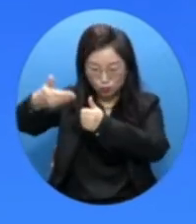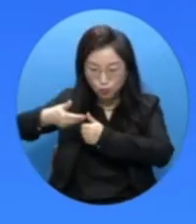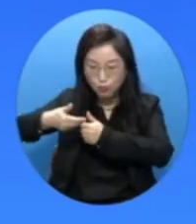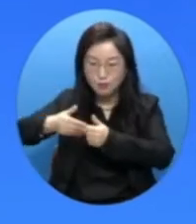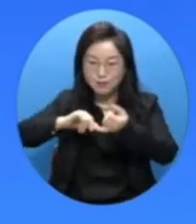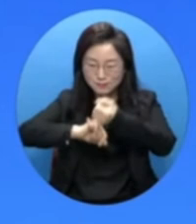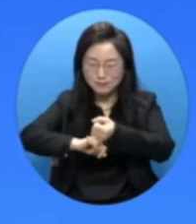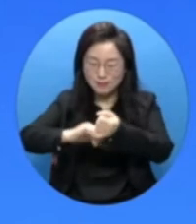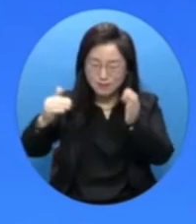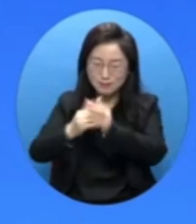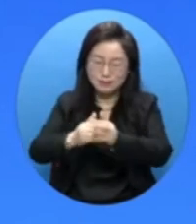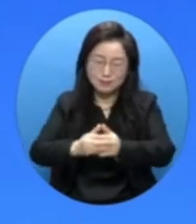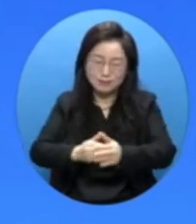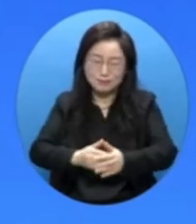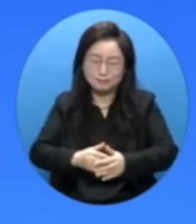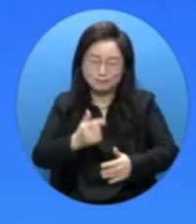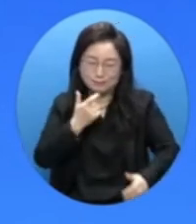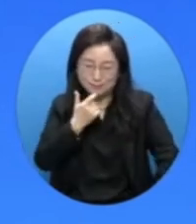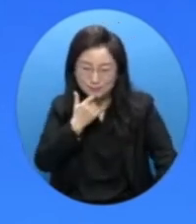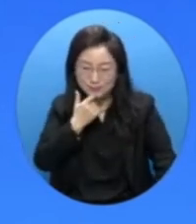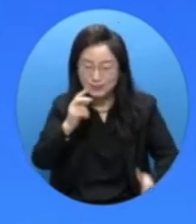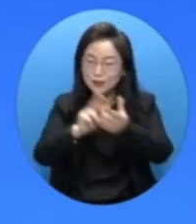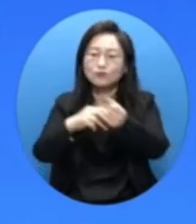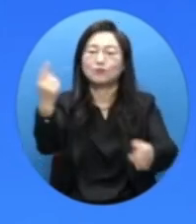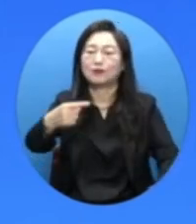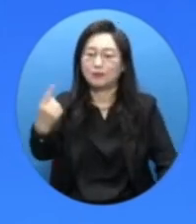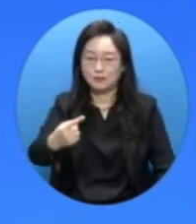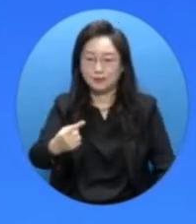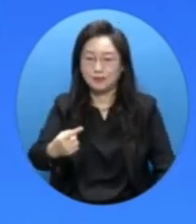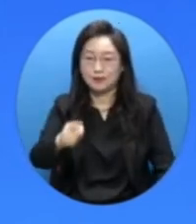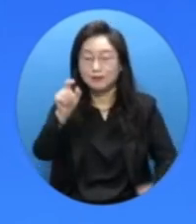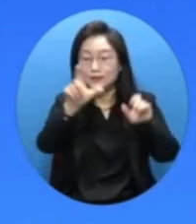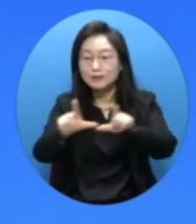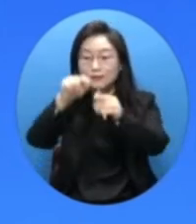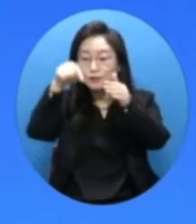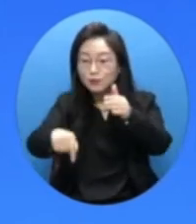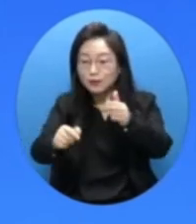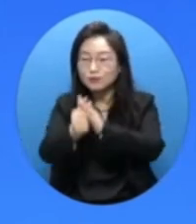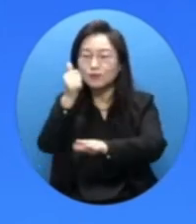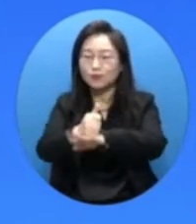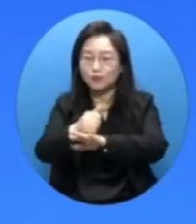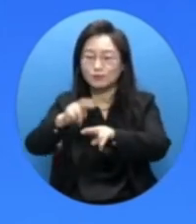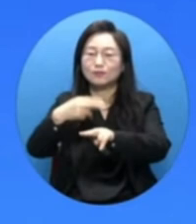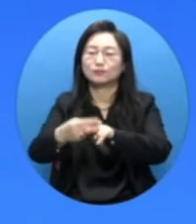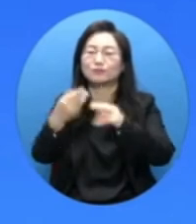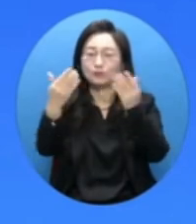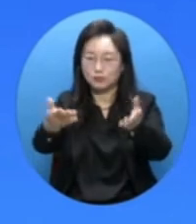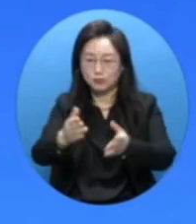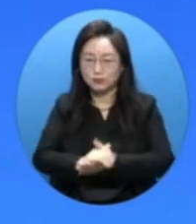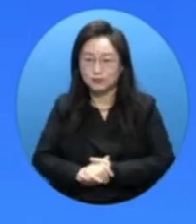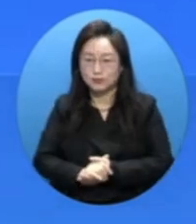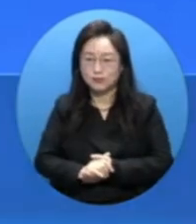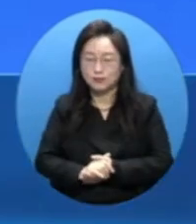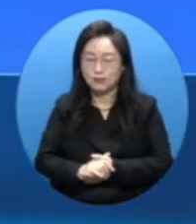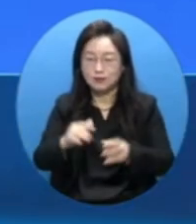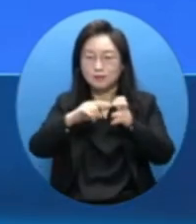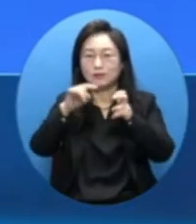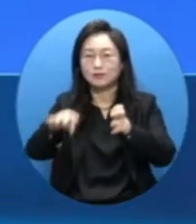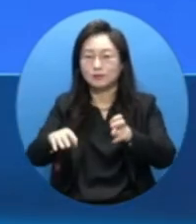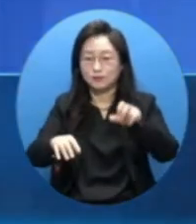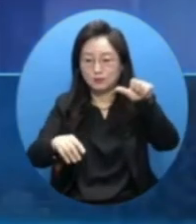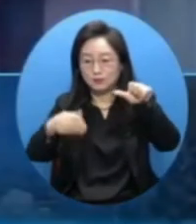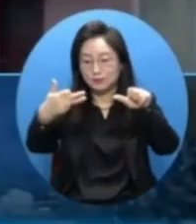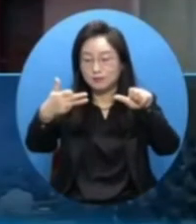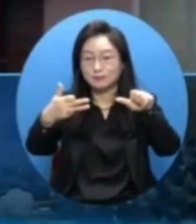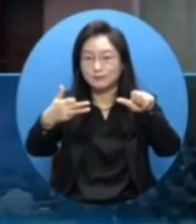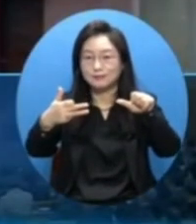붙잡고 믿음으로 나갈 때 기적이 일어나는 것입니다 하나님께서 그 삶에 성공을 선물로 주시는 것입니다 성경 마태복음 5장 18절을